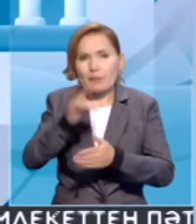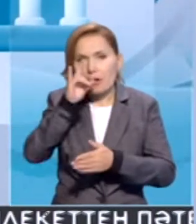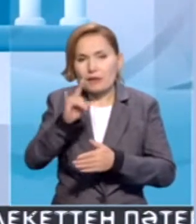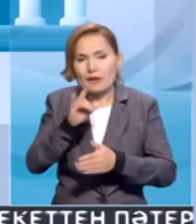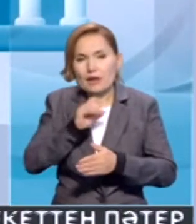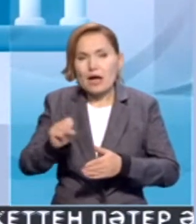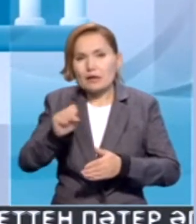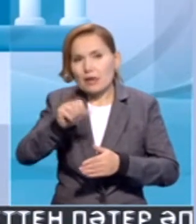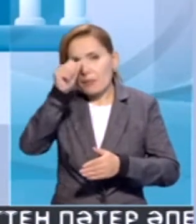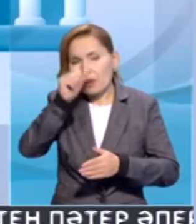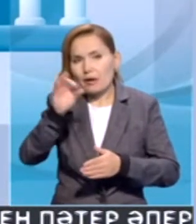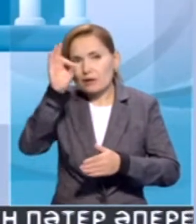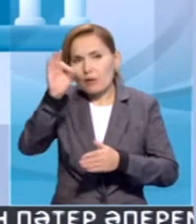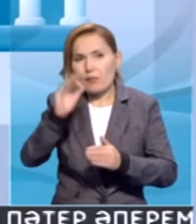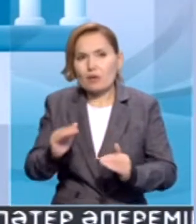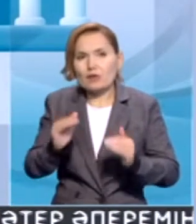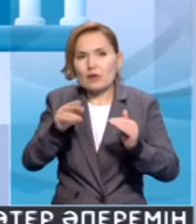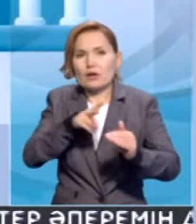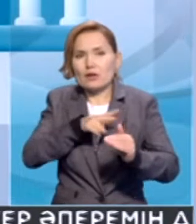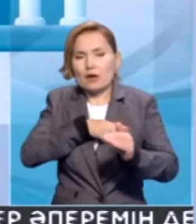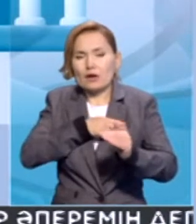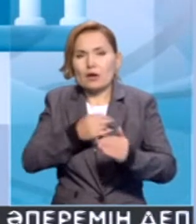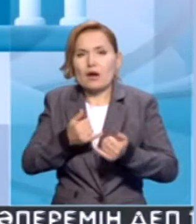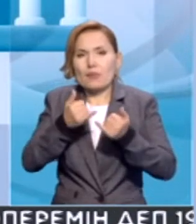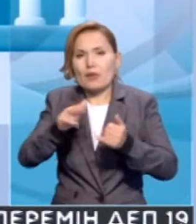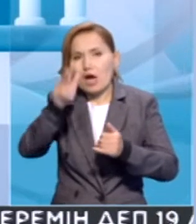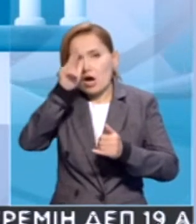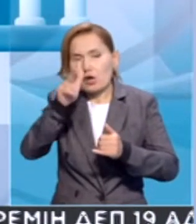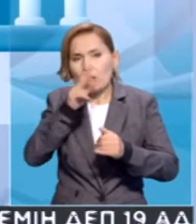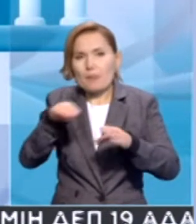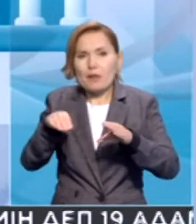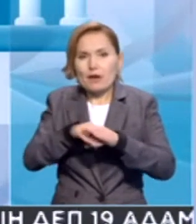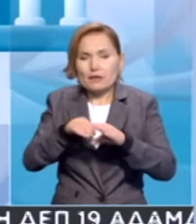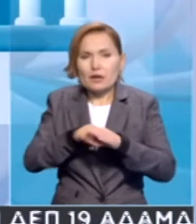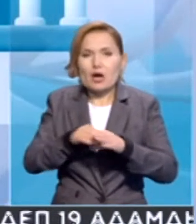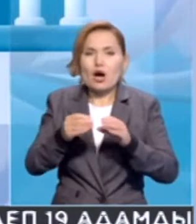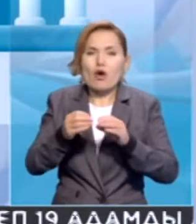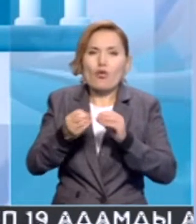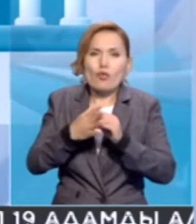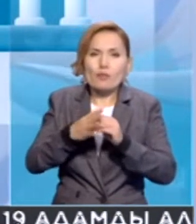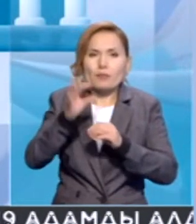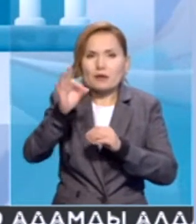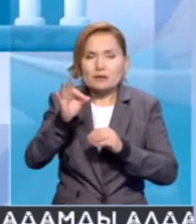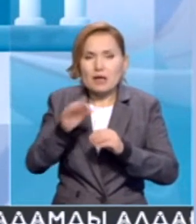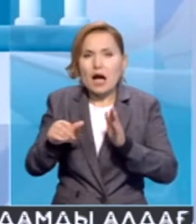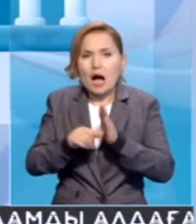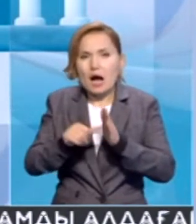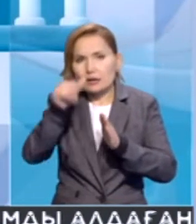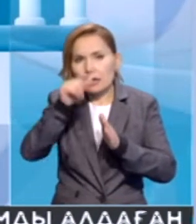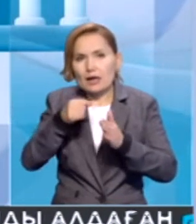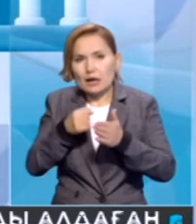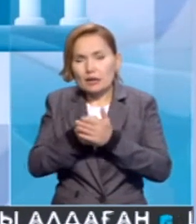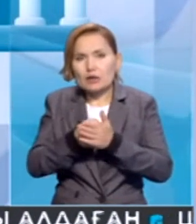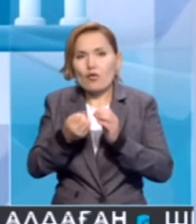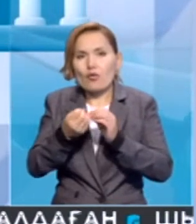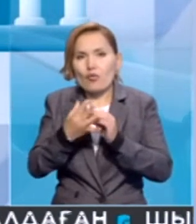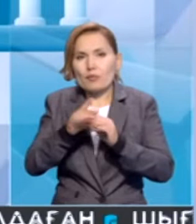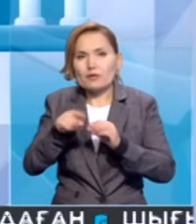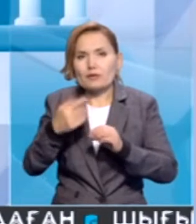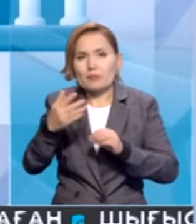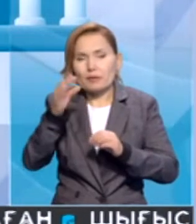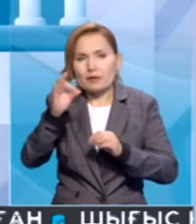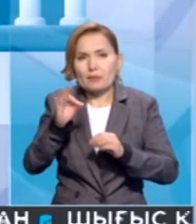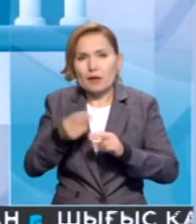қазақстандықтар тамызда көбірек сыйақы алады. Мәселен, 3 айға дейінгі жинақтық депозит 15, 6 айға дейінгі 15,15, 1 жылға